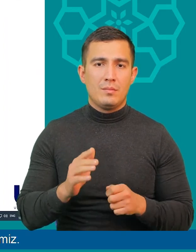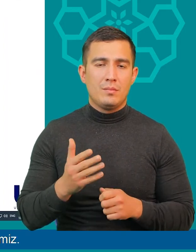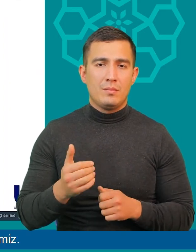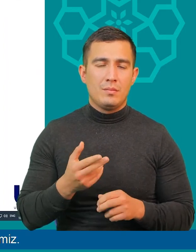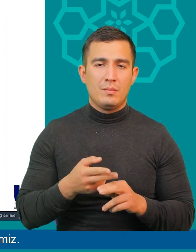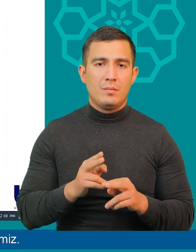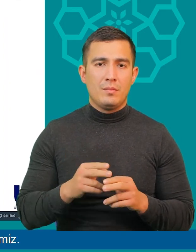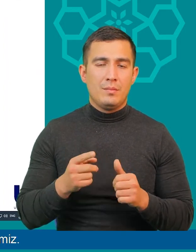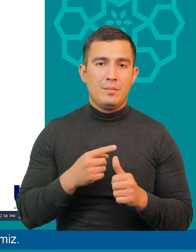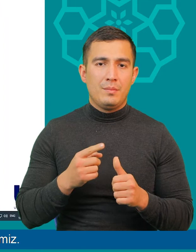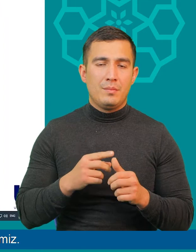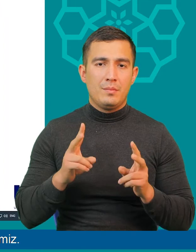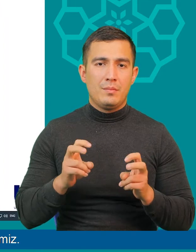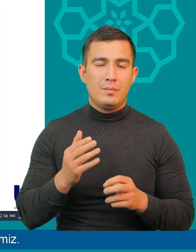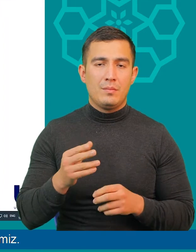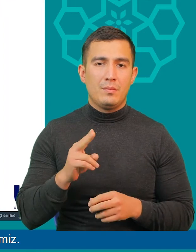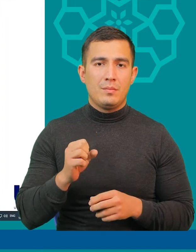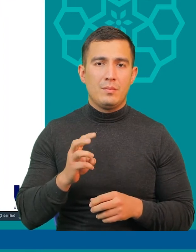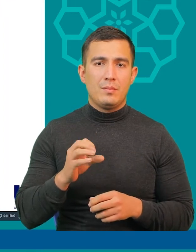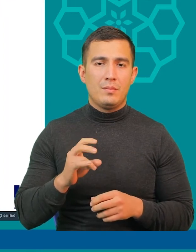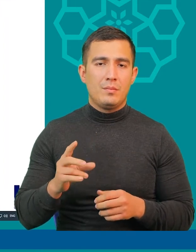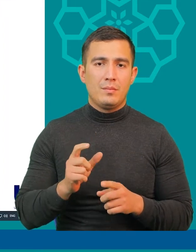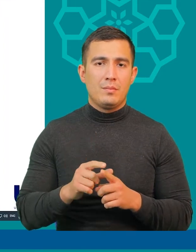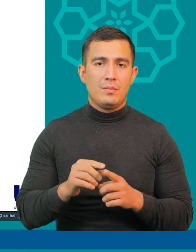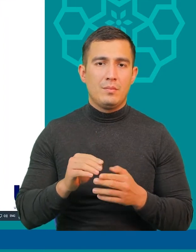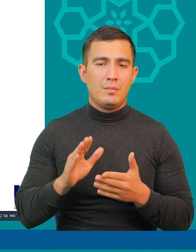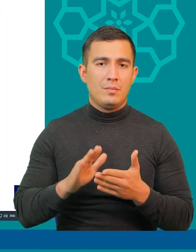Imia domena bo'limiga domen nomini kiritamiz.